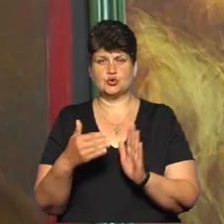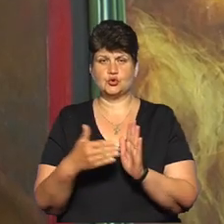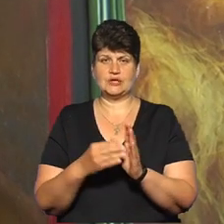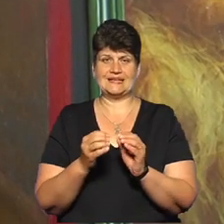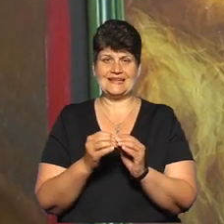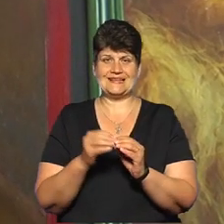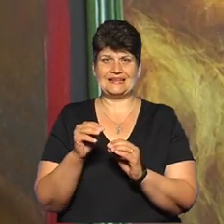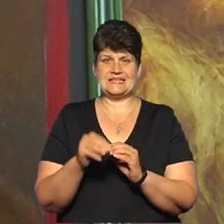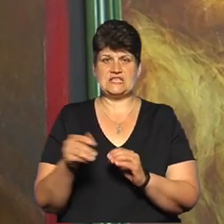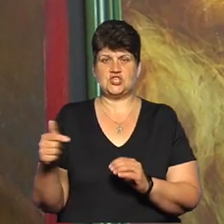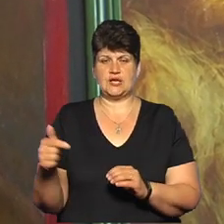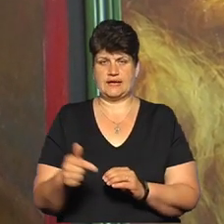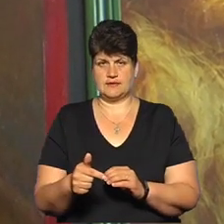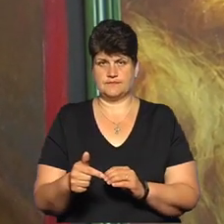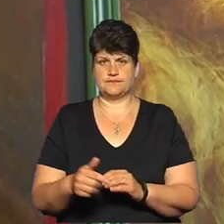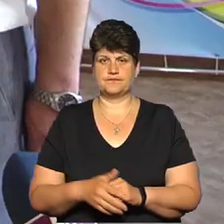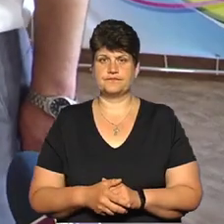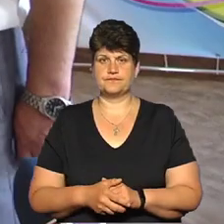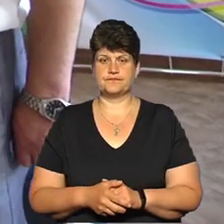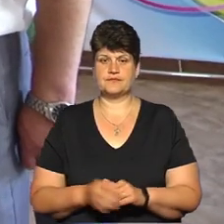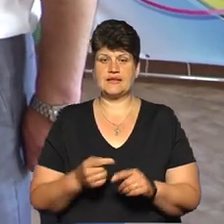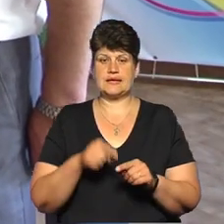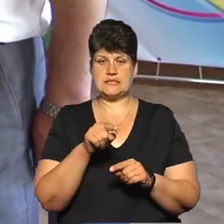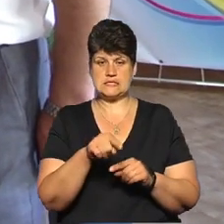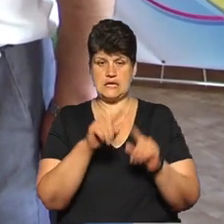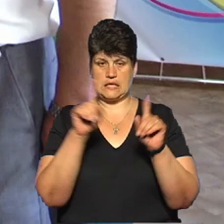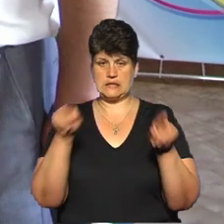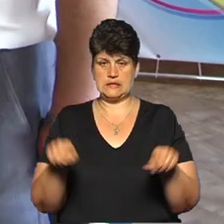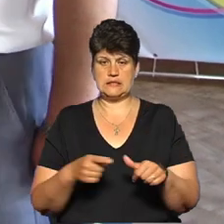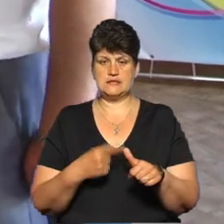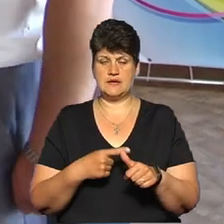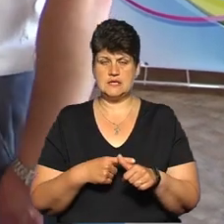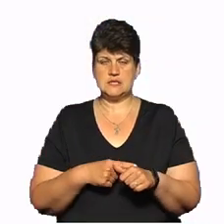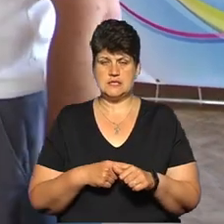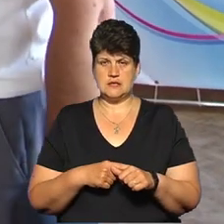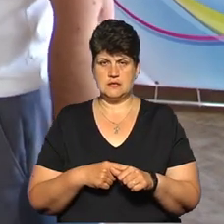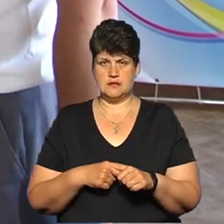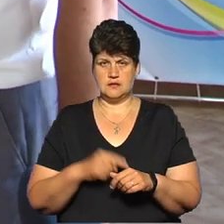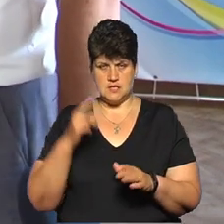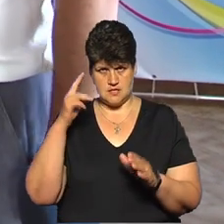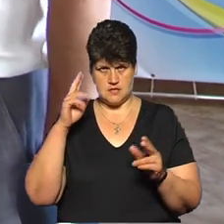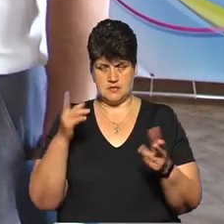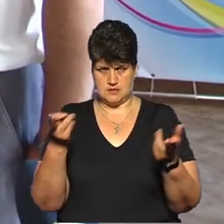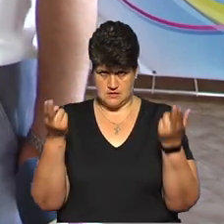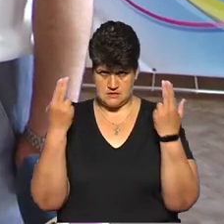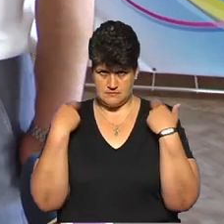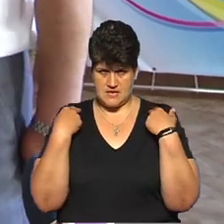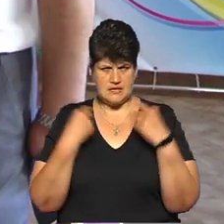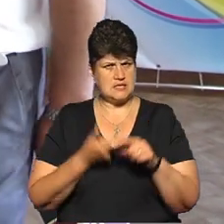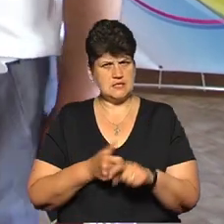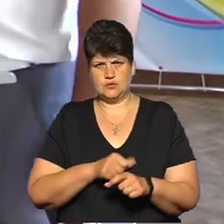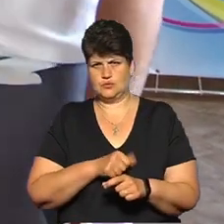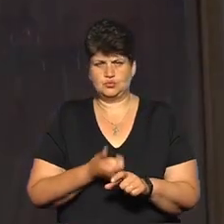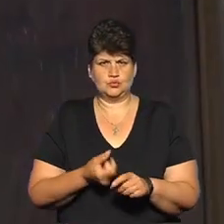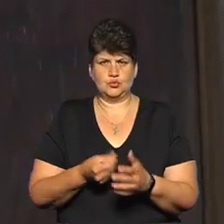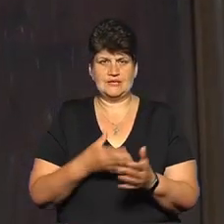каже Василь Мулярчук. Ця картина називається «Смирення», вона найдорожчий лот. Стартує ціна з 10